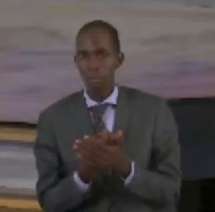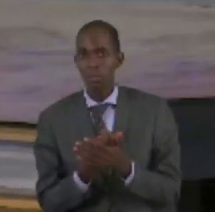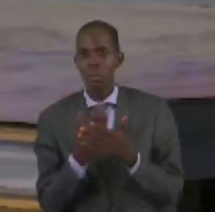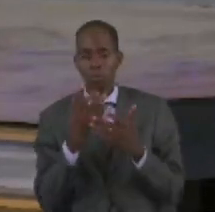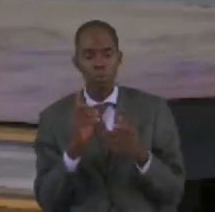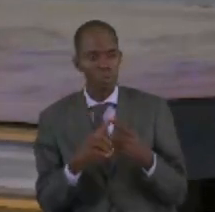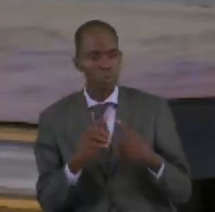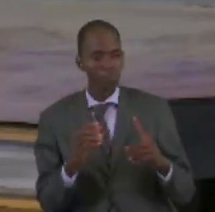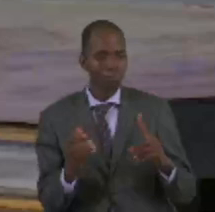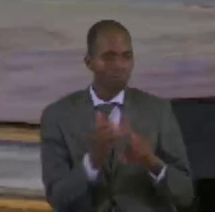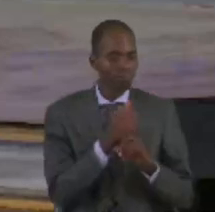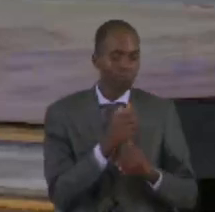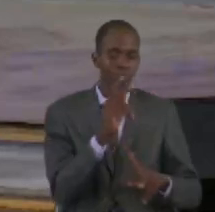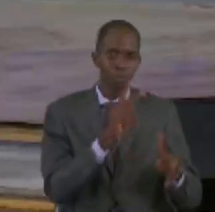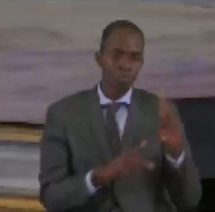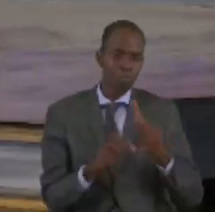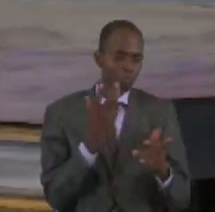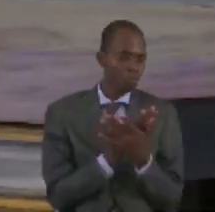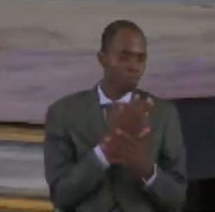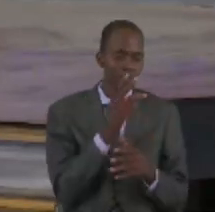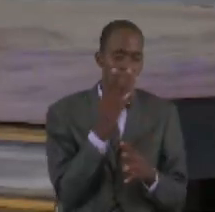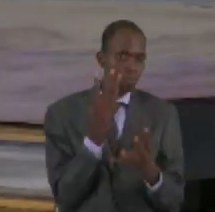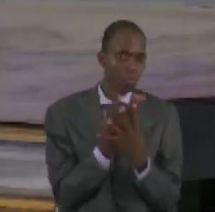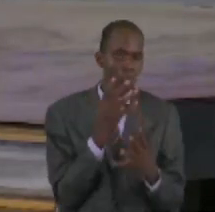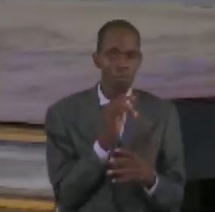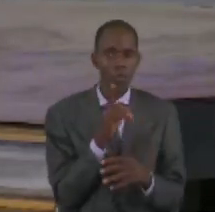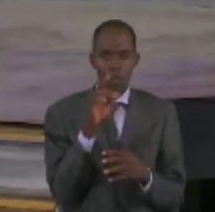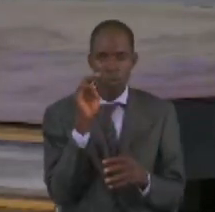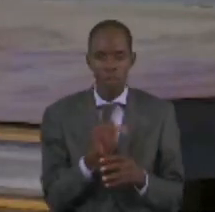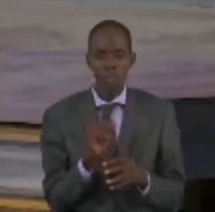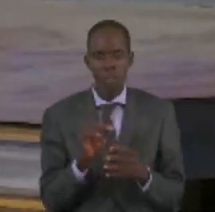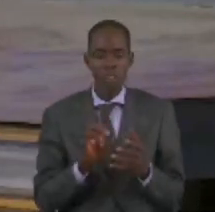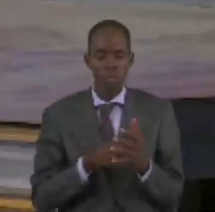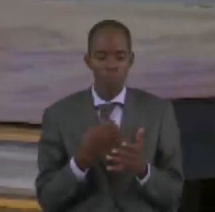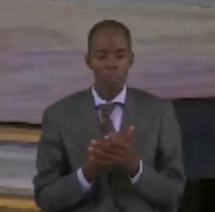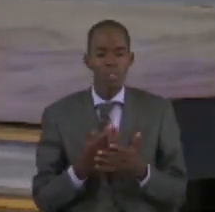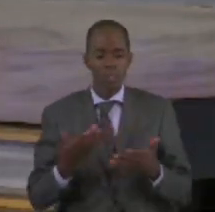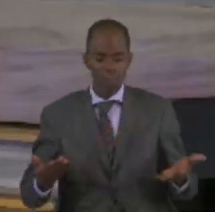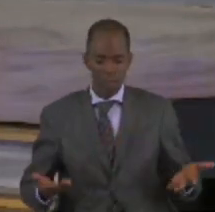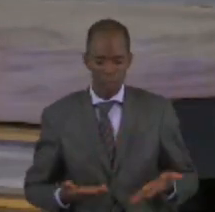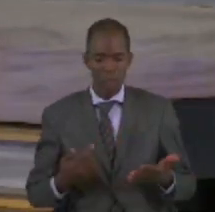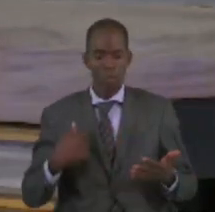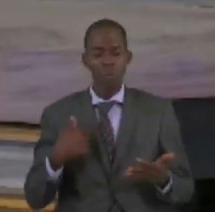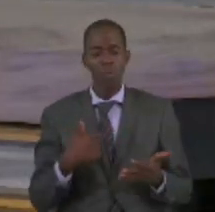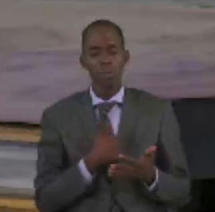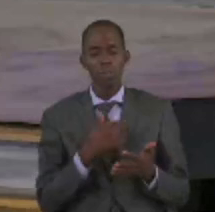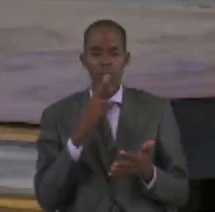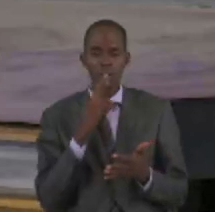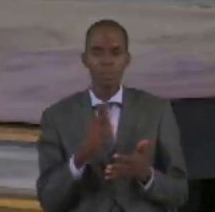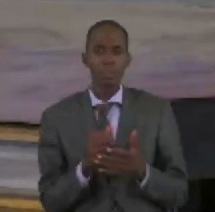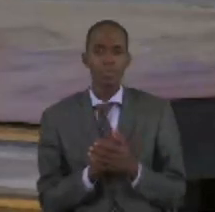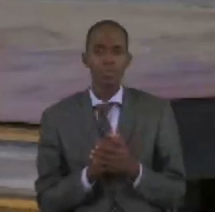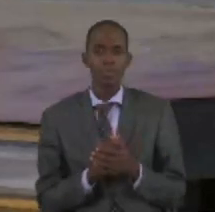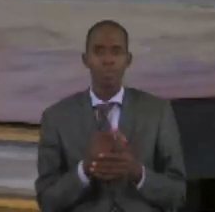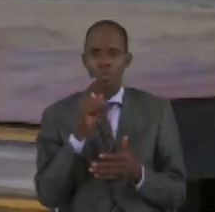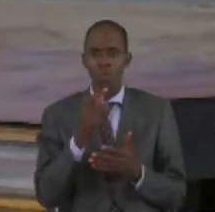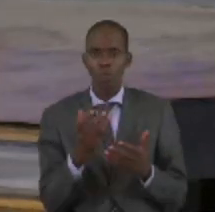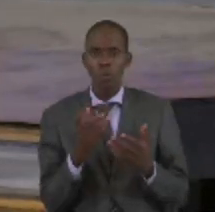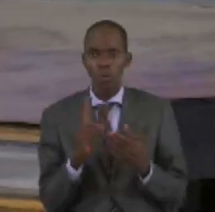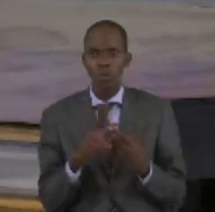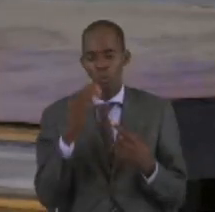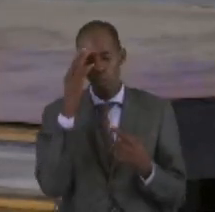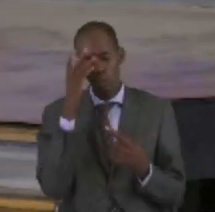les persécuter? Nous voici. Vous voulez arrêter ces témoins pour les emprisonner? Nous voici.